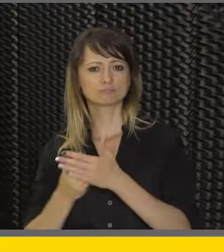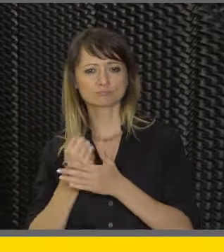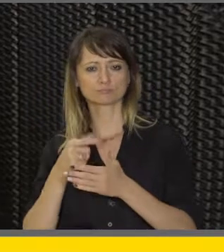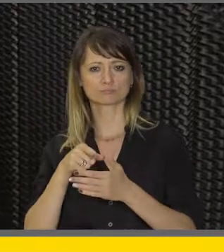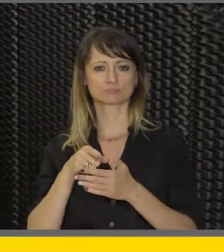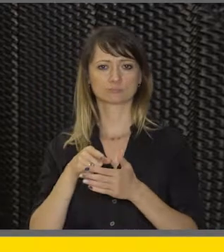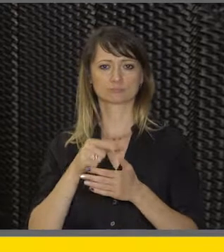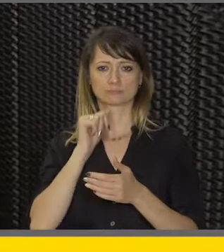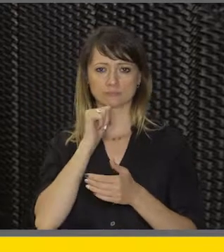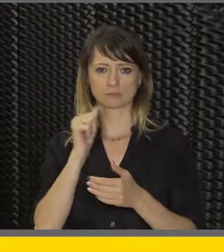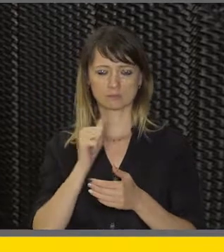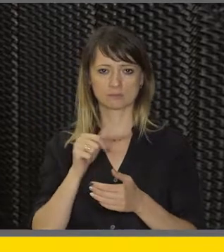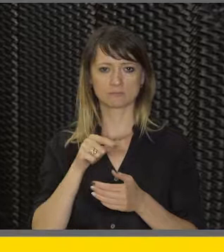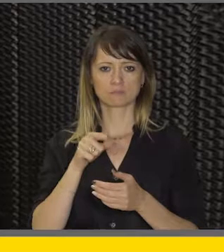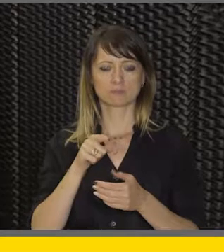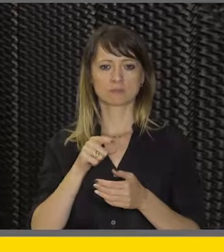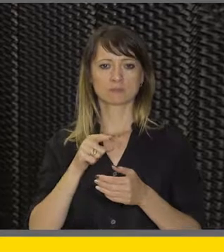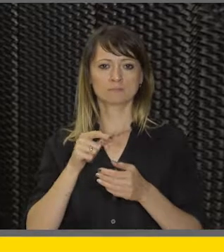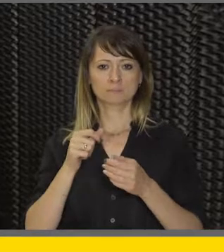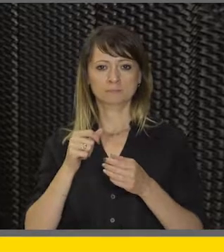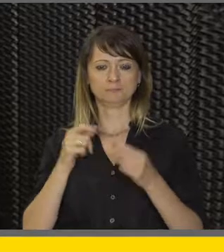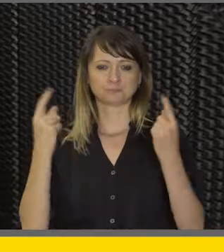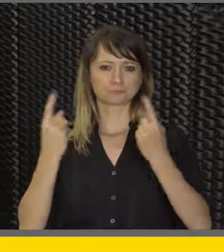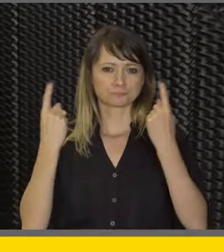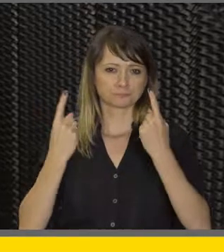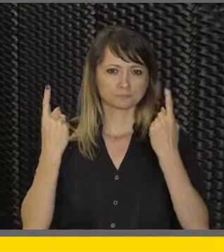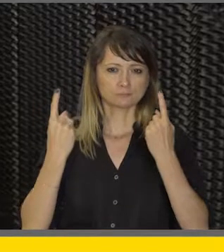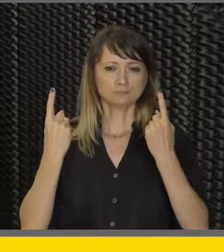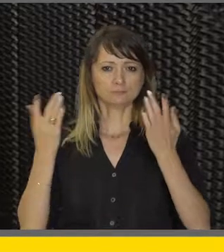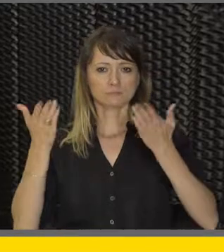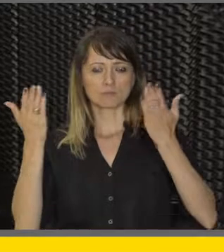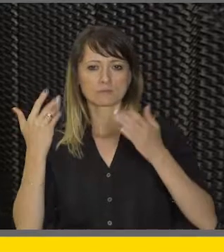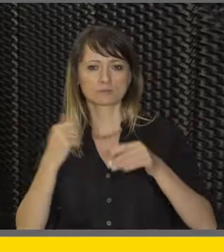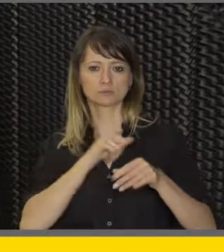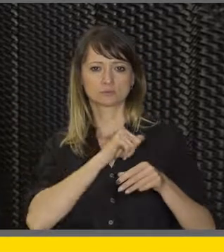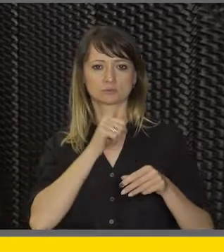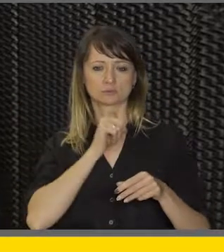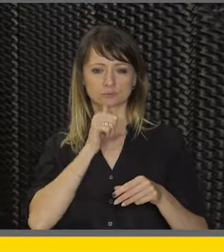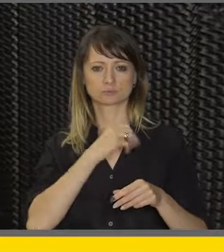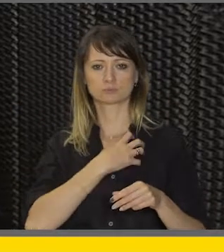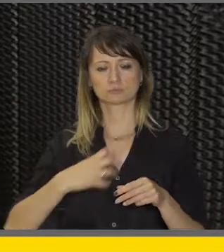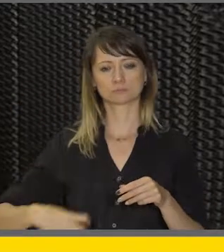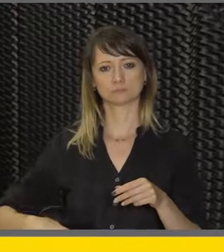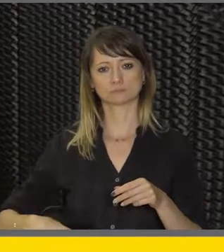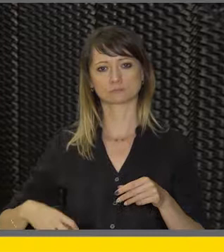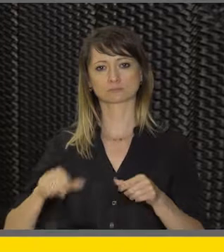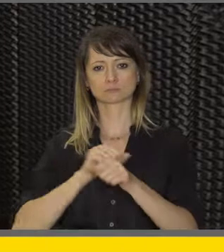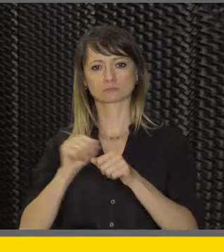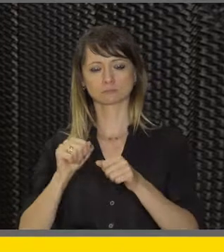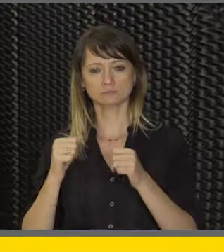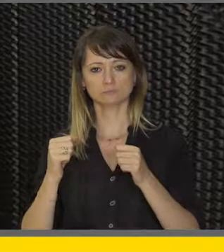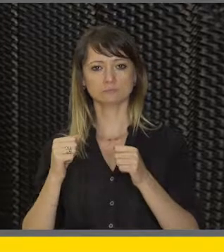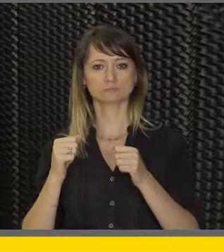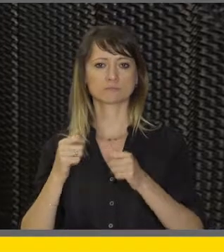intensywnie promuje się zieloną gospodarkę i wskazuje się jaką horyzontalną specjalizację. Są tak zwane przemysły wschodzące